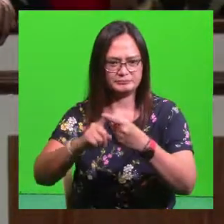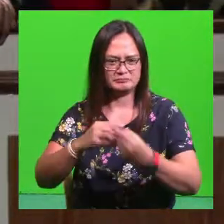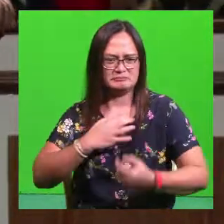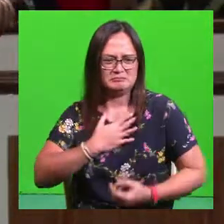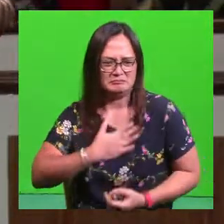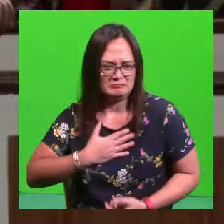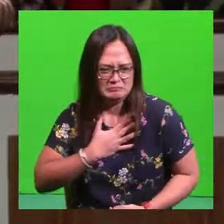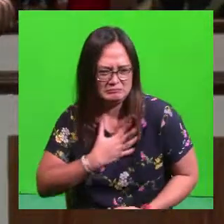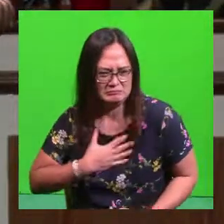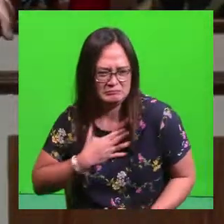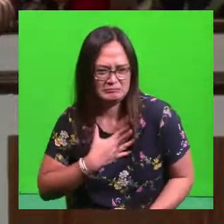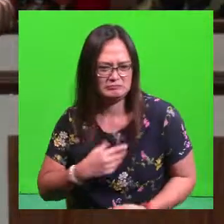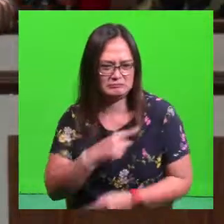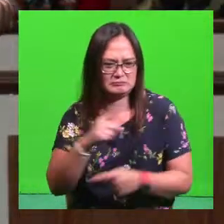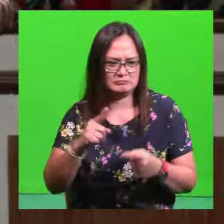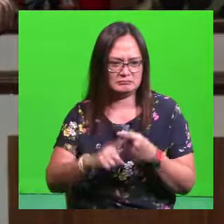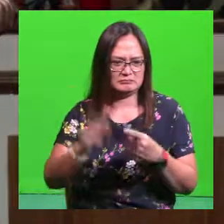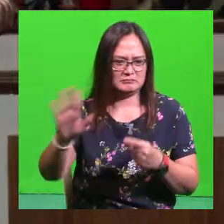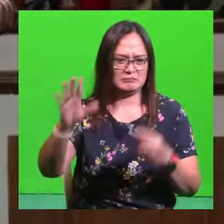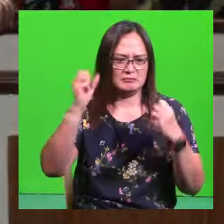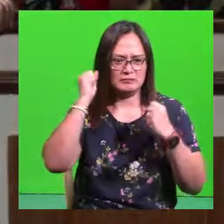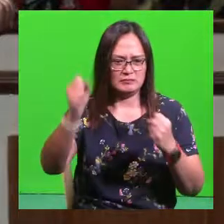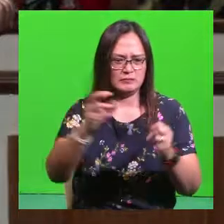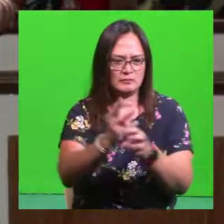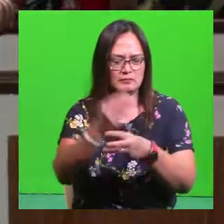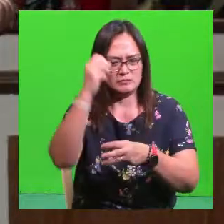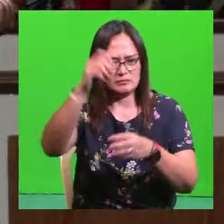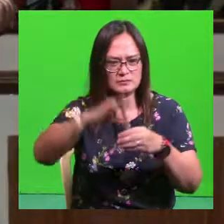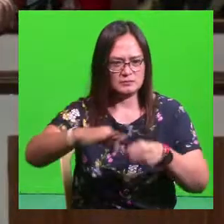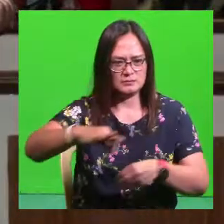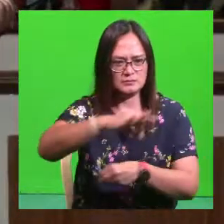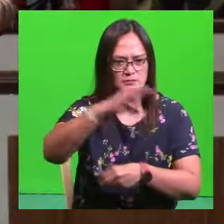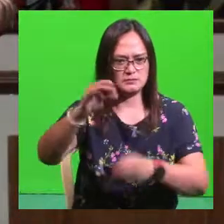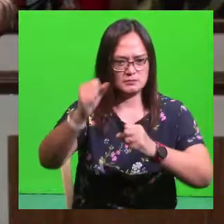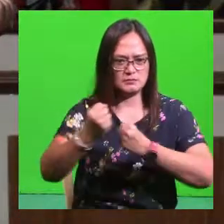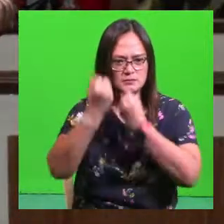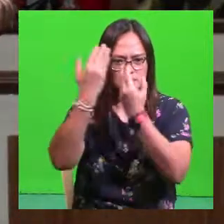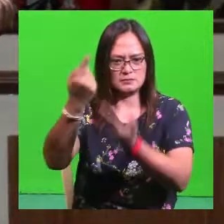seed. He shall prolong his days, and the pleasure of the Lord shall